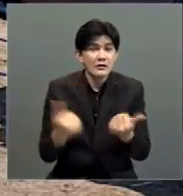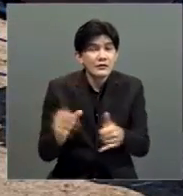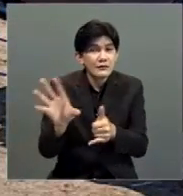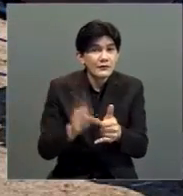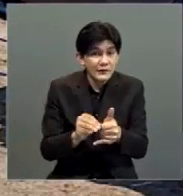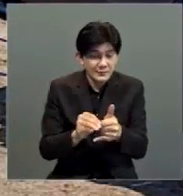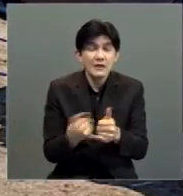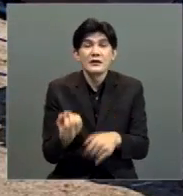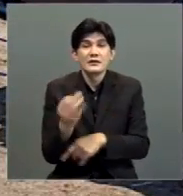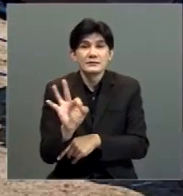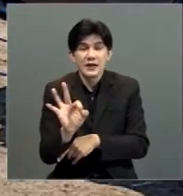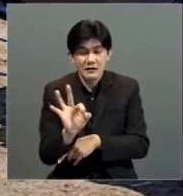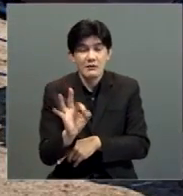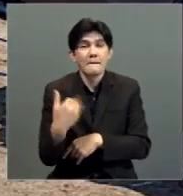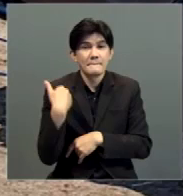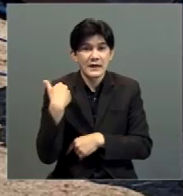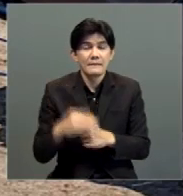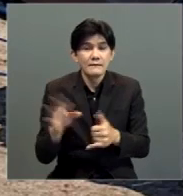ไปสถานีชุมทางบางซื่อสถานีทับสะแกส่วนตู้รถไฟเจ้าหน้าที่ได้ถอดออกมาเพื่อทำความสะอาดและฆ่าเชื้อนอกจากนี้ยังมีเจ้าหน้าที่มูลนิธิที่กู้ภัยถูกกับตัวด้วยนะคะคือตอนนี้รายงานเบื้องต้นก็ออกมานะคะว่าติดเชื้อโคบิ19